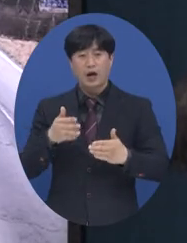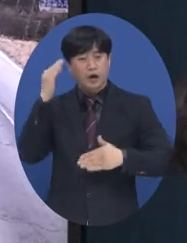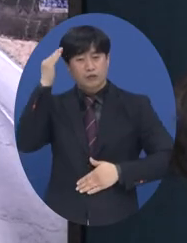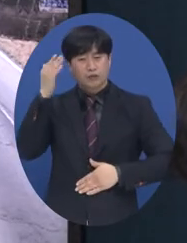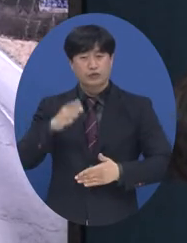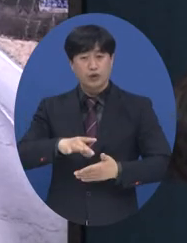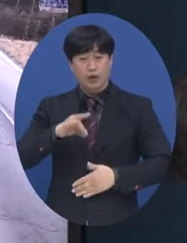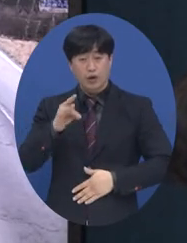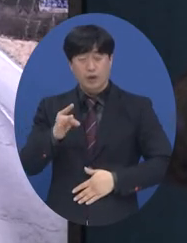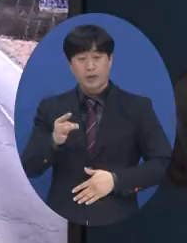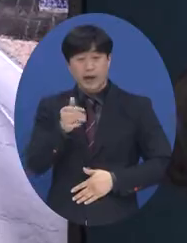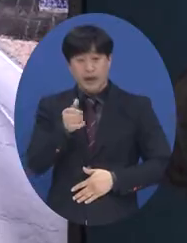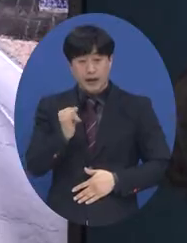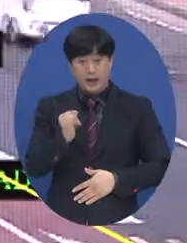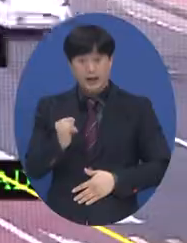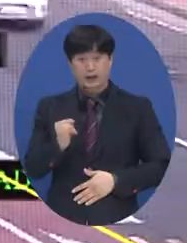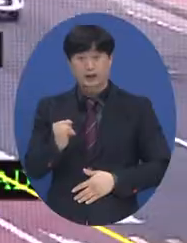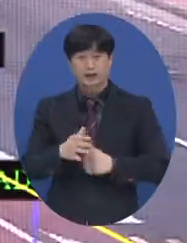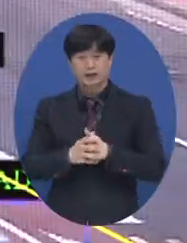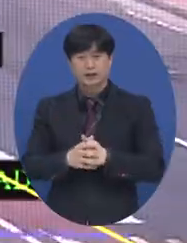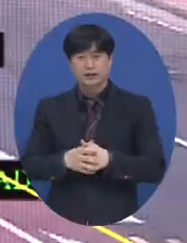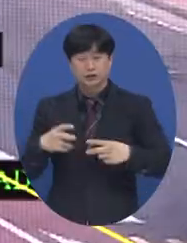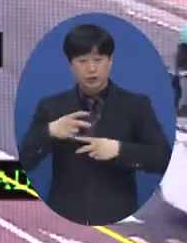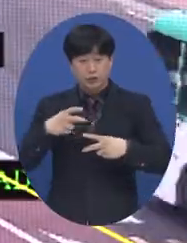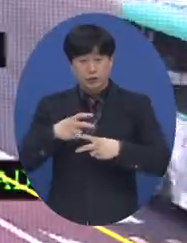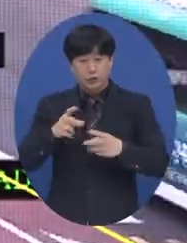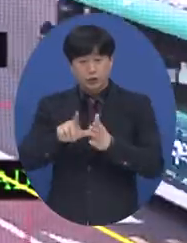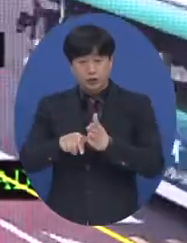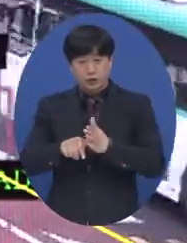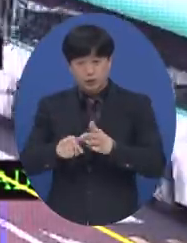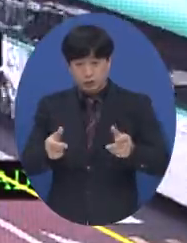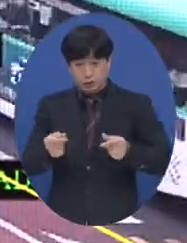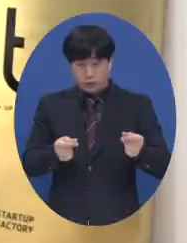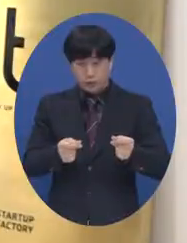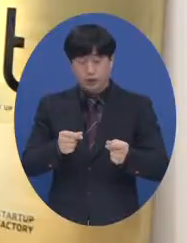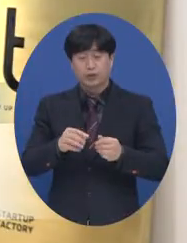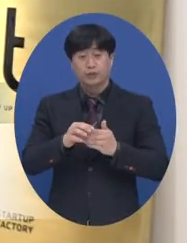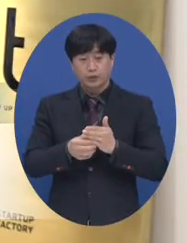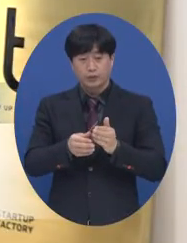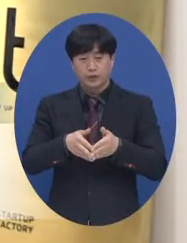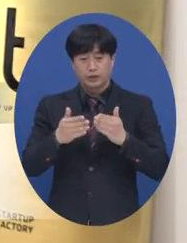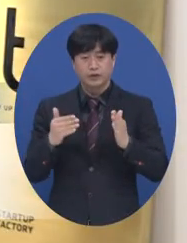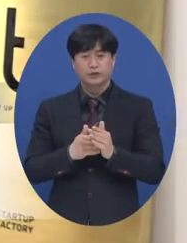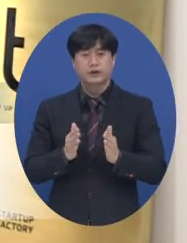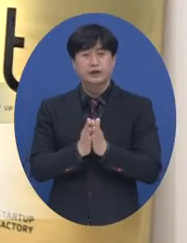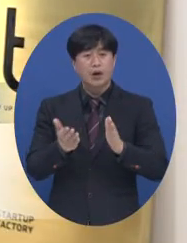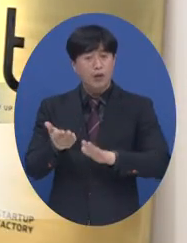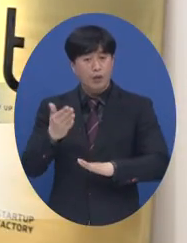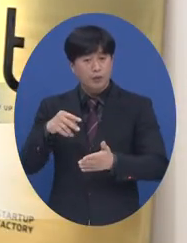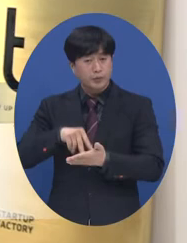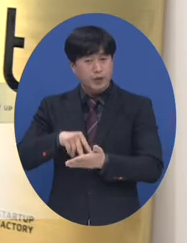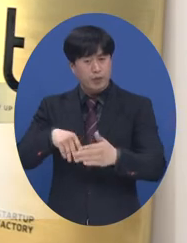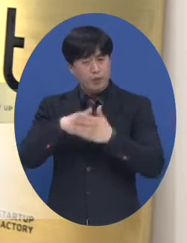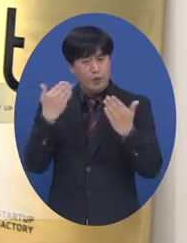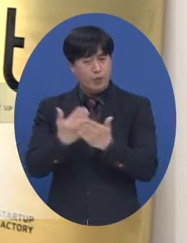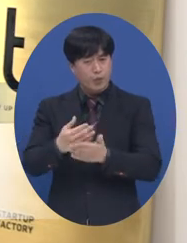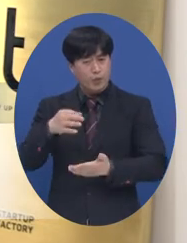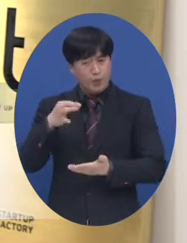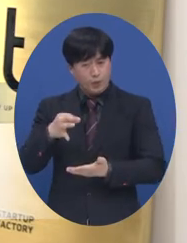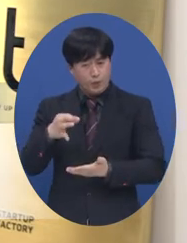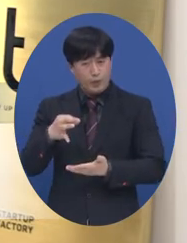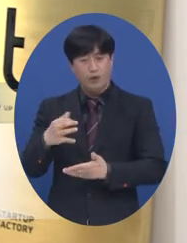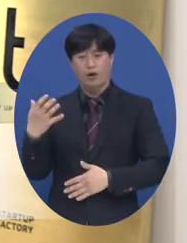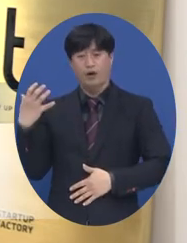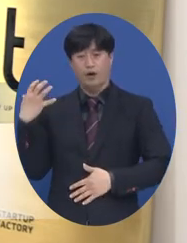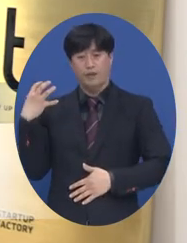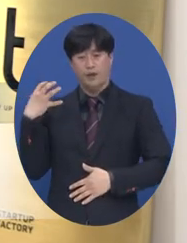실시간 인공지능 기반의 교통신호 제어 시스템 실증 에 성공했습니다 스타트업 입장에서 이 모든 비용들을 다 저희가 그